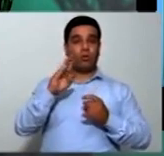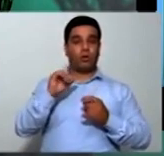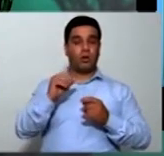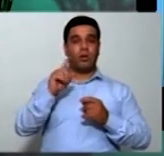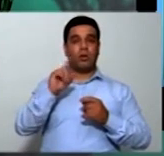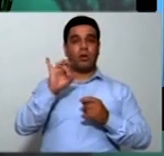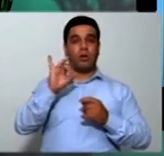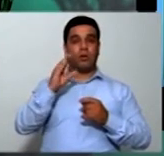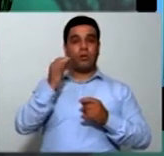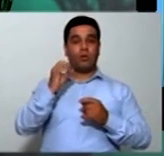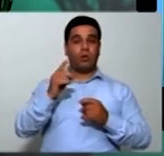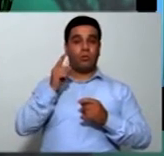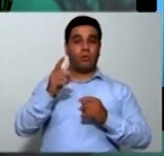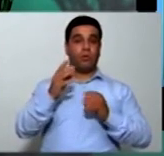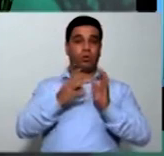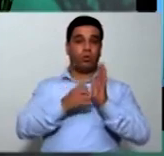Zarafshon okruglarida